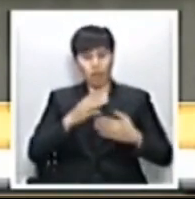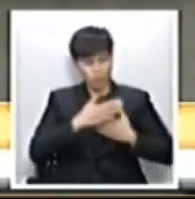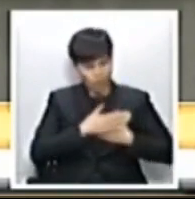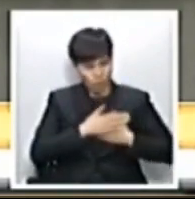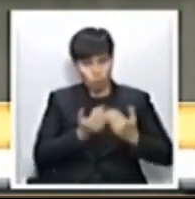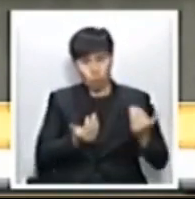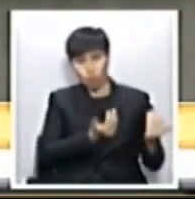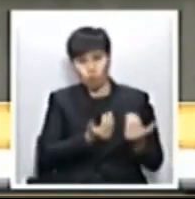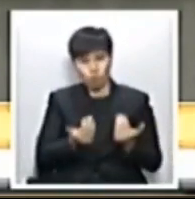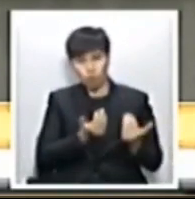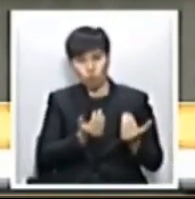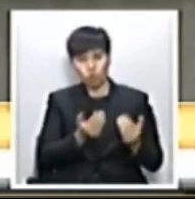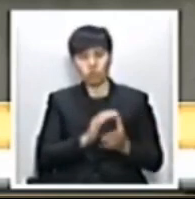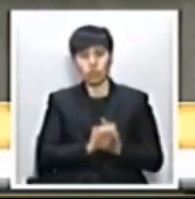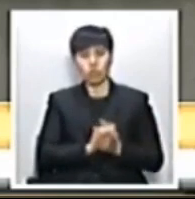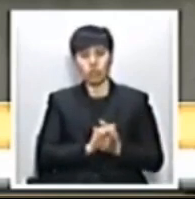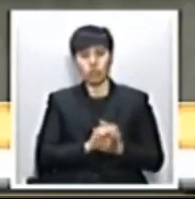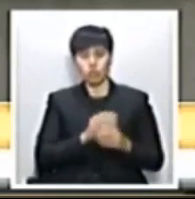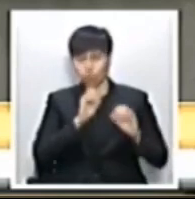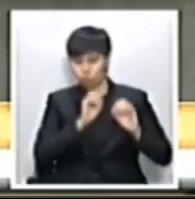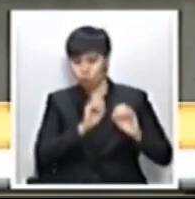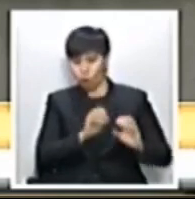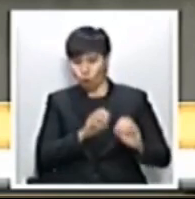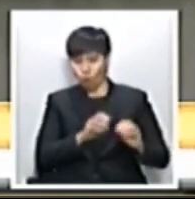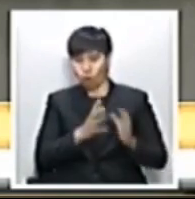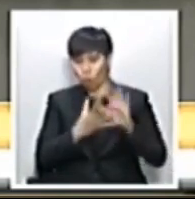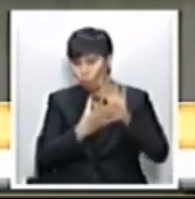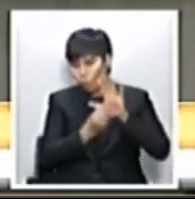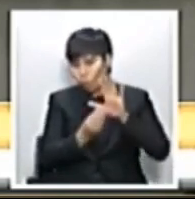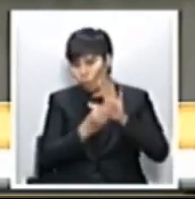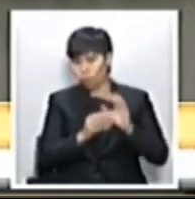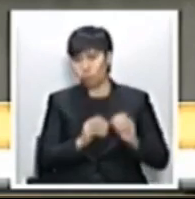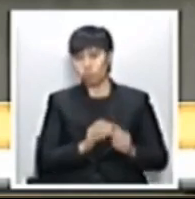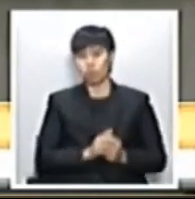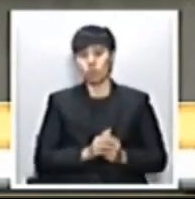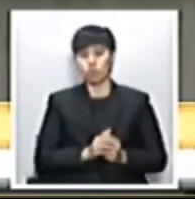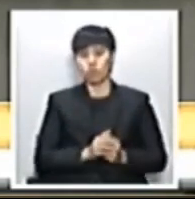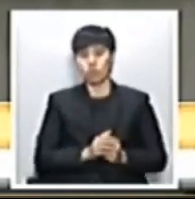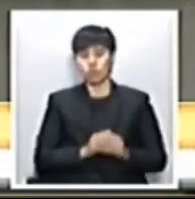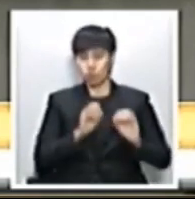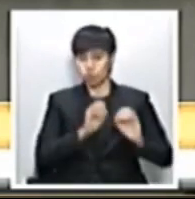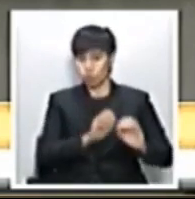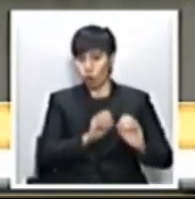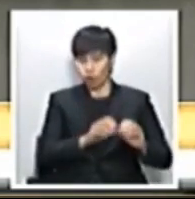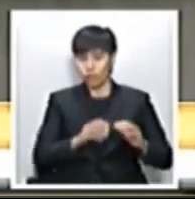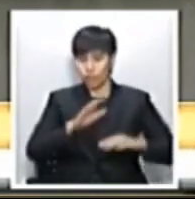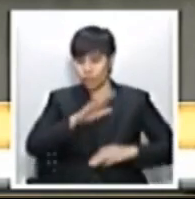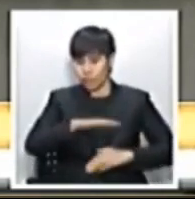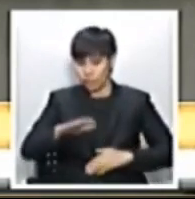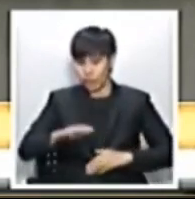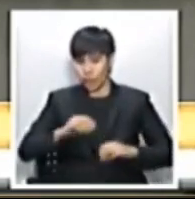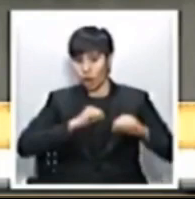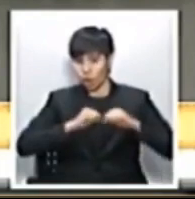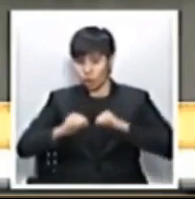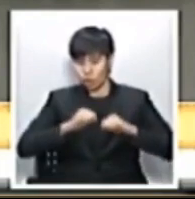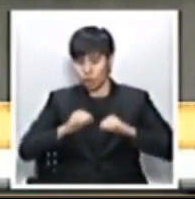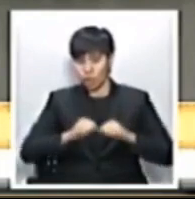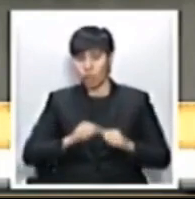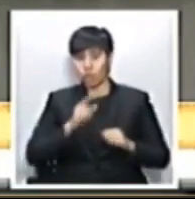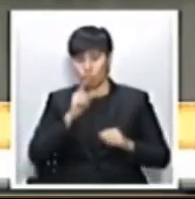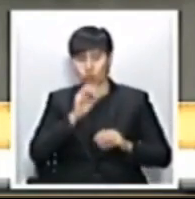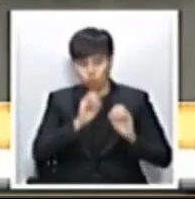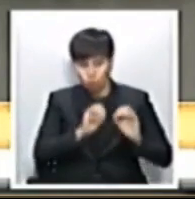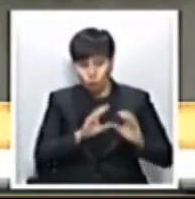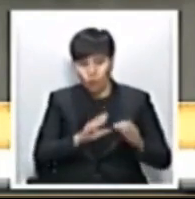ที่ดีสั่งสอนอบรมที่สำคัญที่สุดคือต้องสอนให้เด็กและเยาวชนปฏิเสธการใช้ความรุนแร